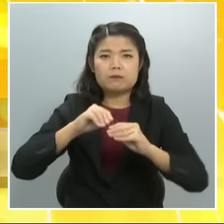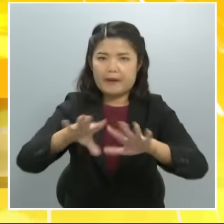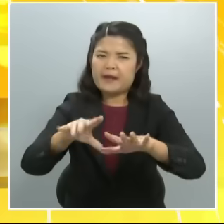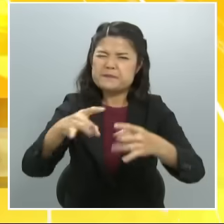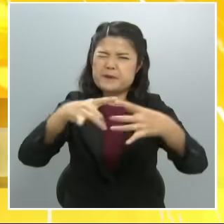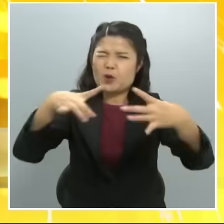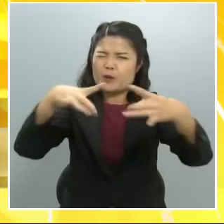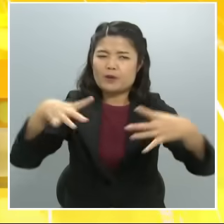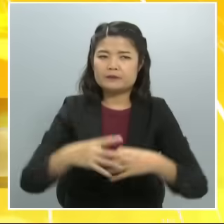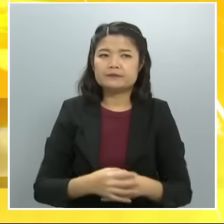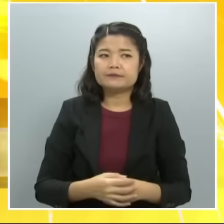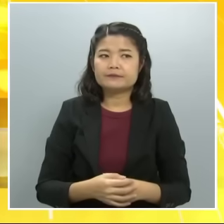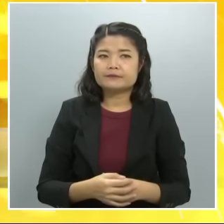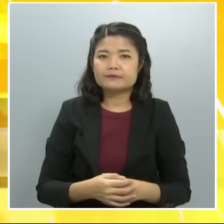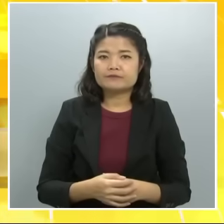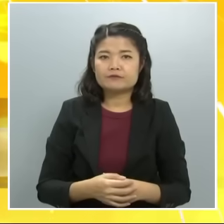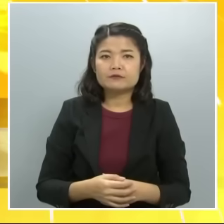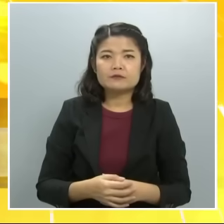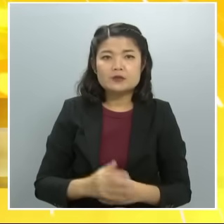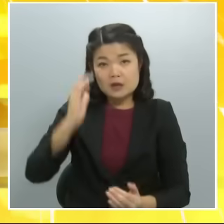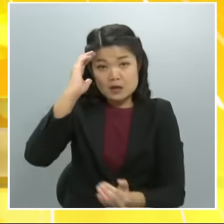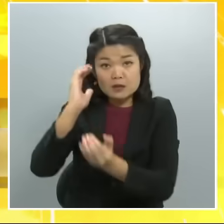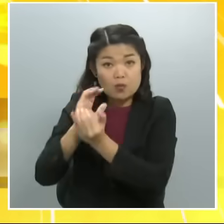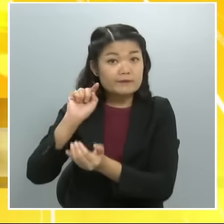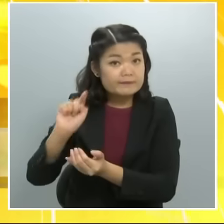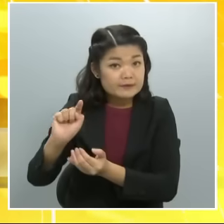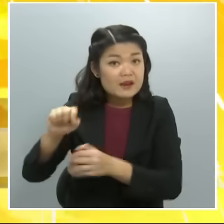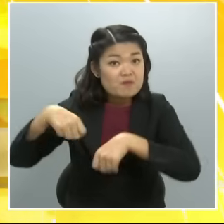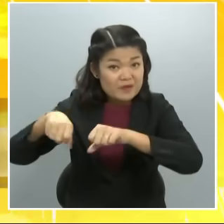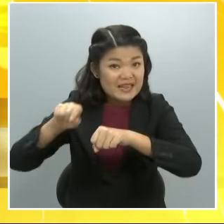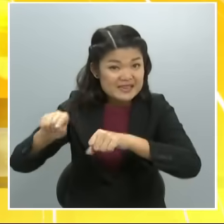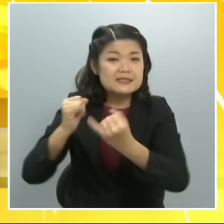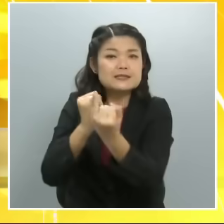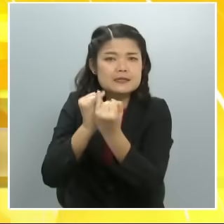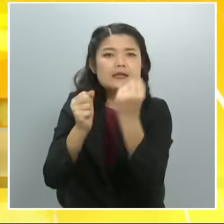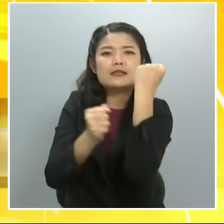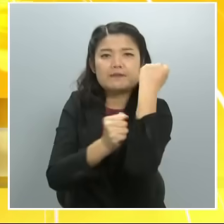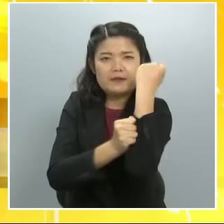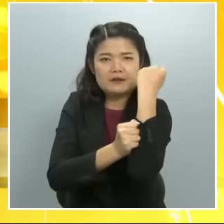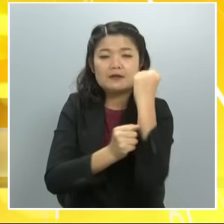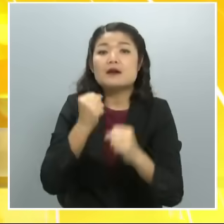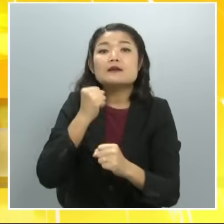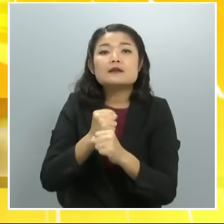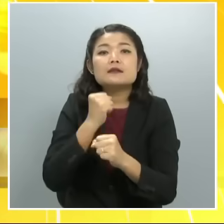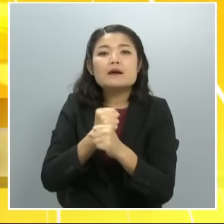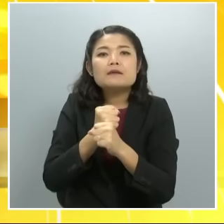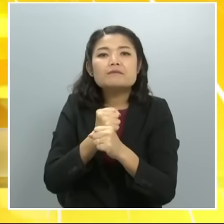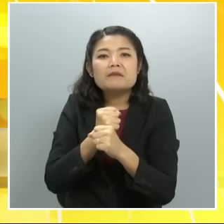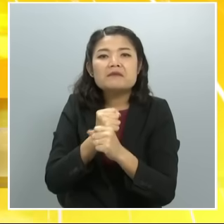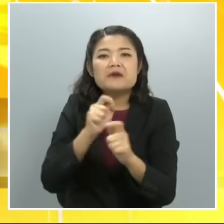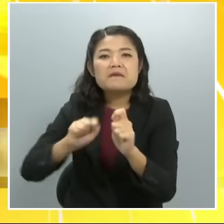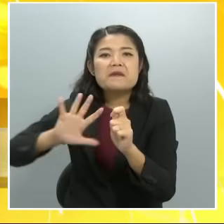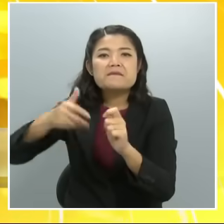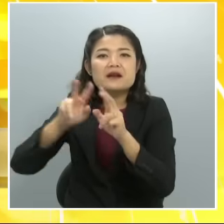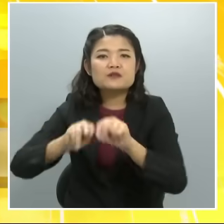ขามีความสนิทสนมกับทางกำนันมาก่อนสังกัดอยู่ที่เมืองนครปฐมนะครับเป็นรองส